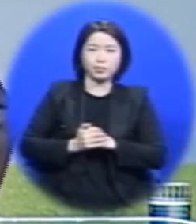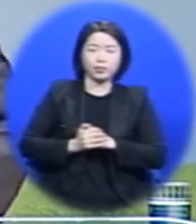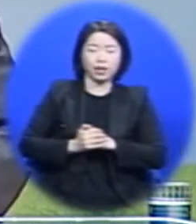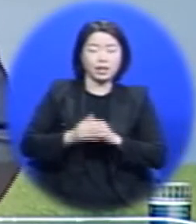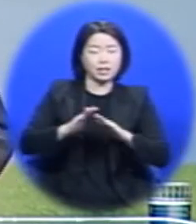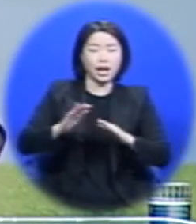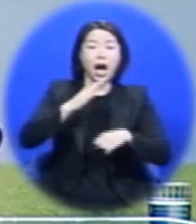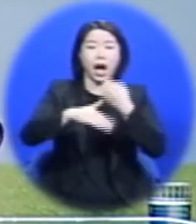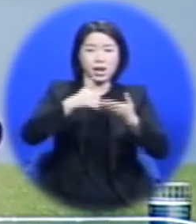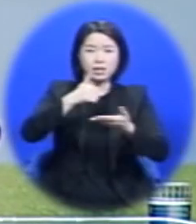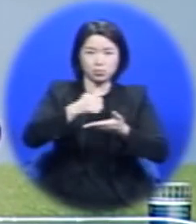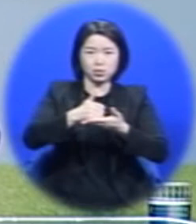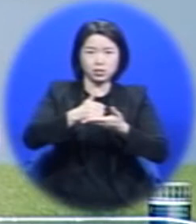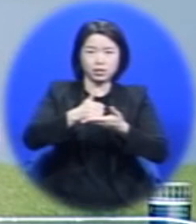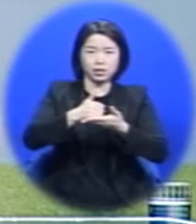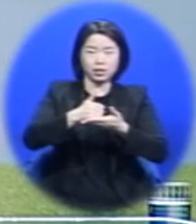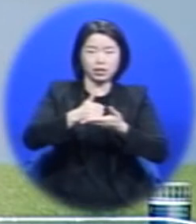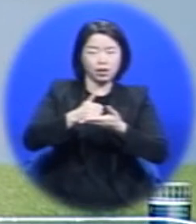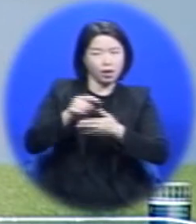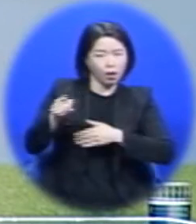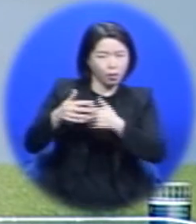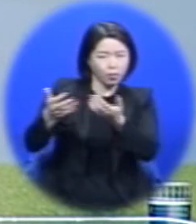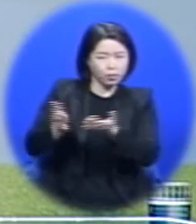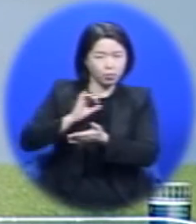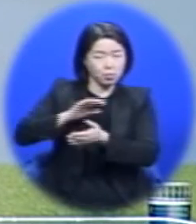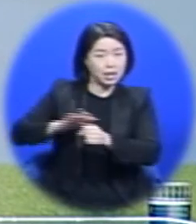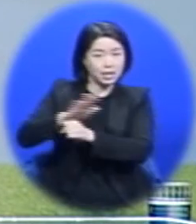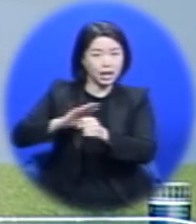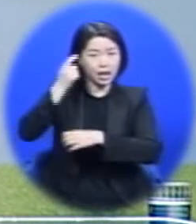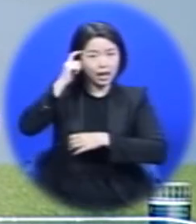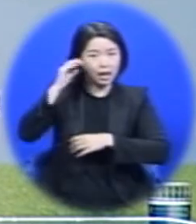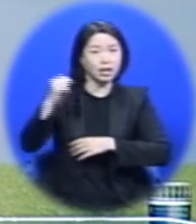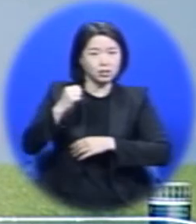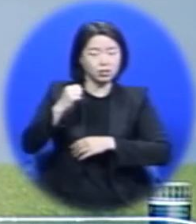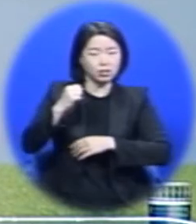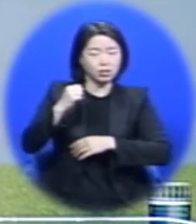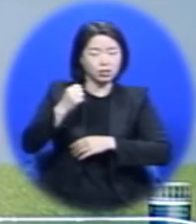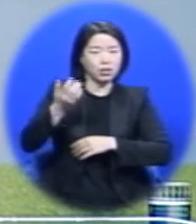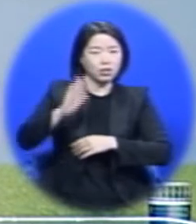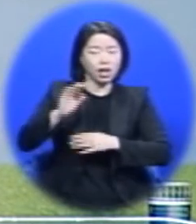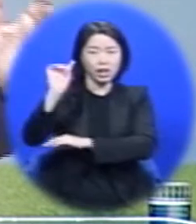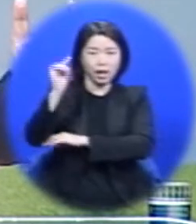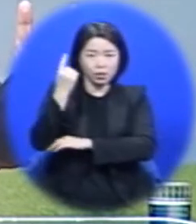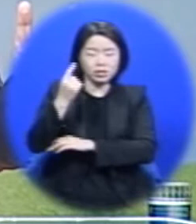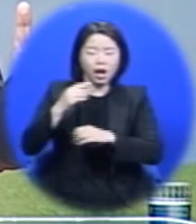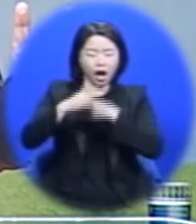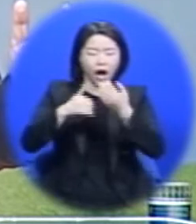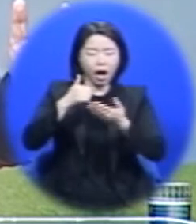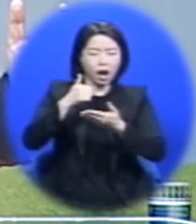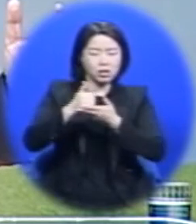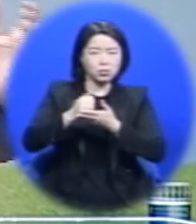자, 하나님은 편애하시는 것 같아요. 틀림없이. 하나님이 다윗을 너무 편애하시는 것